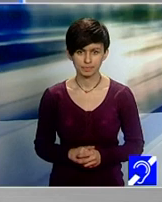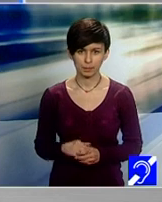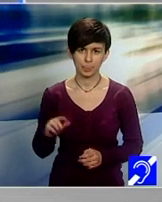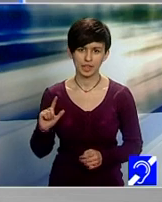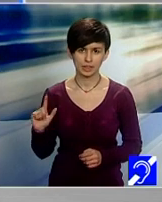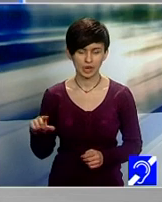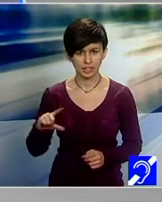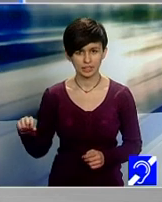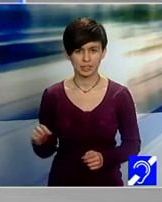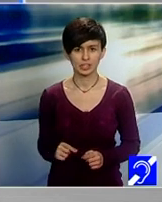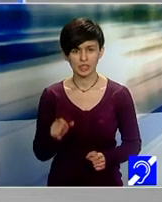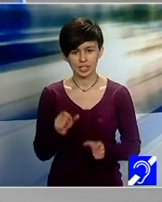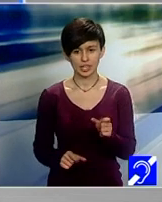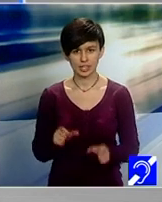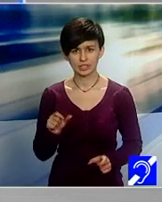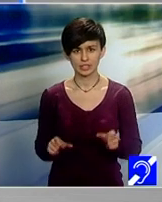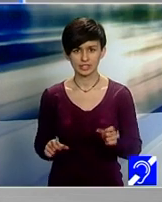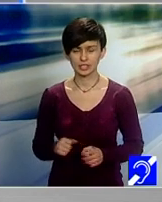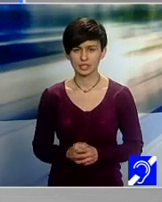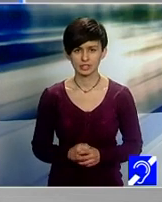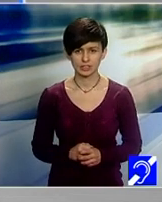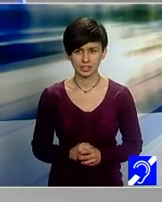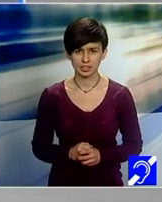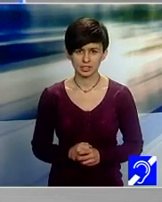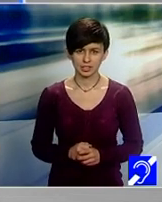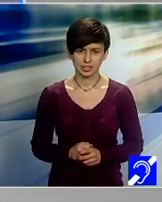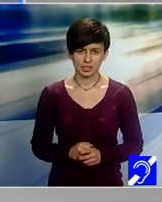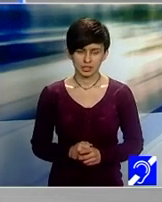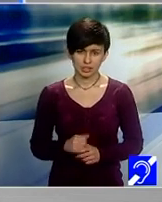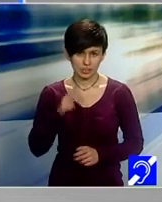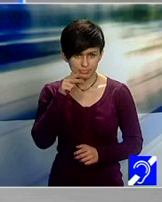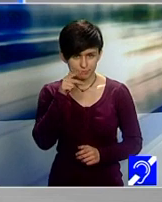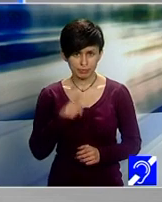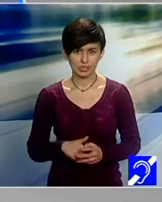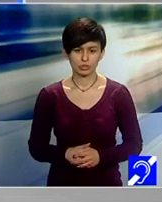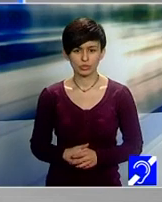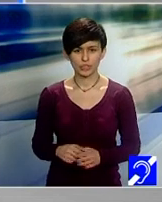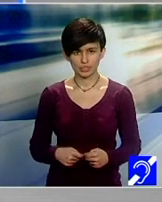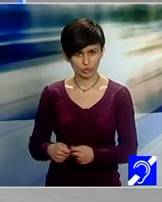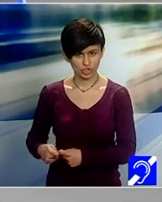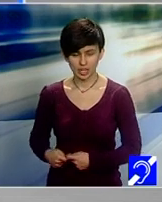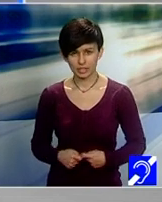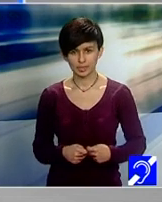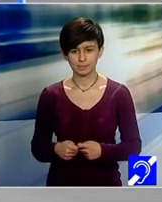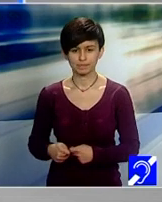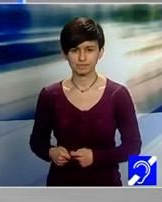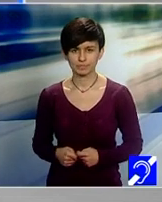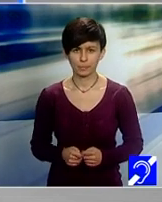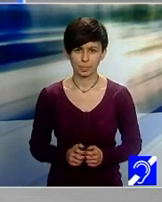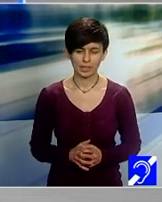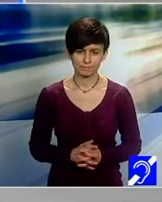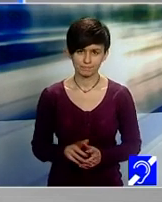importantă, cinismul social. Nu avem niciun pic de solidaritate. Când spuneai de pacienți, nu am văzut